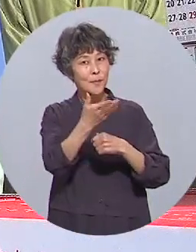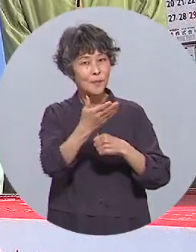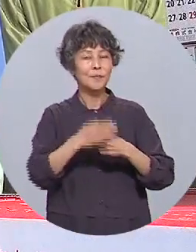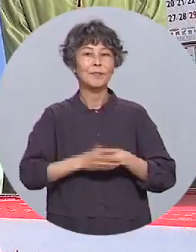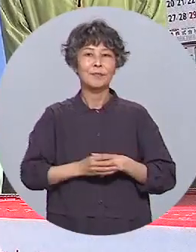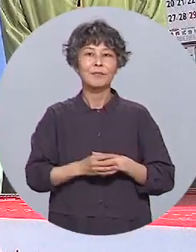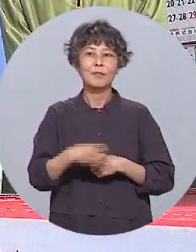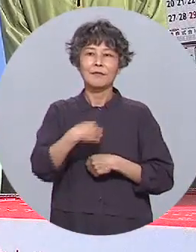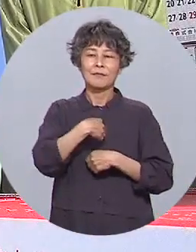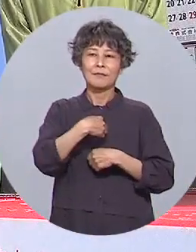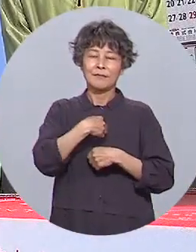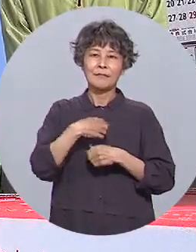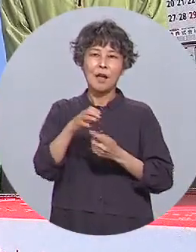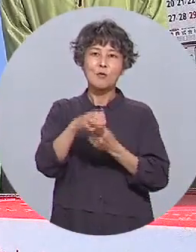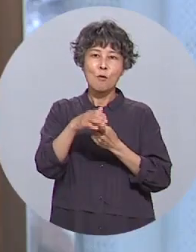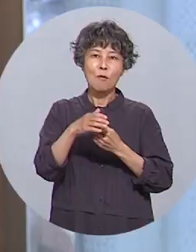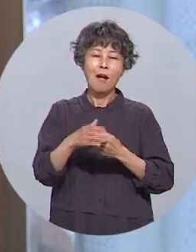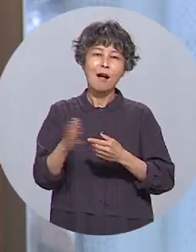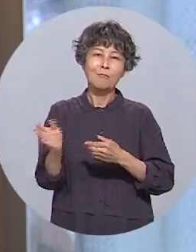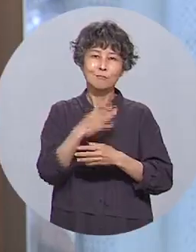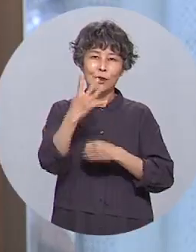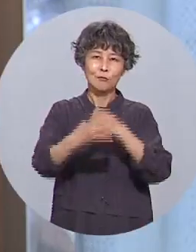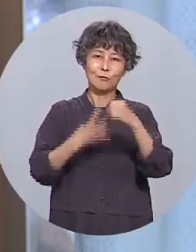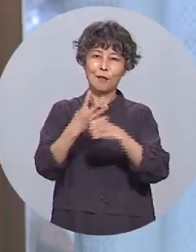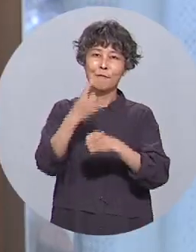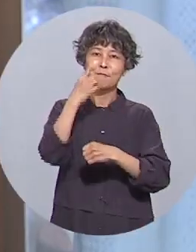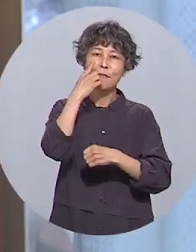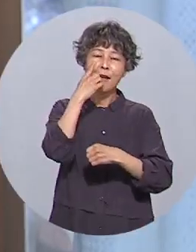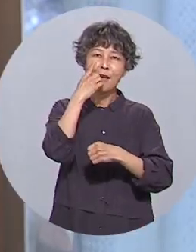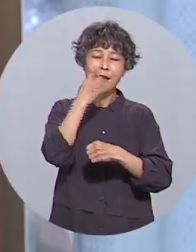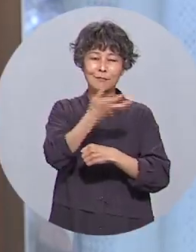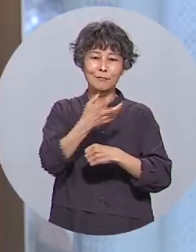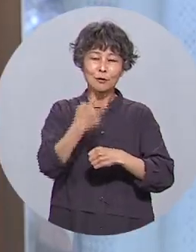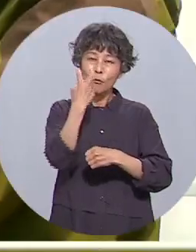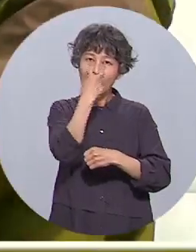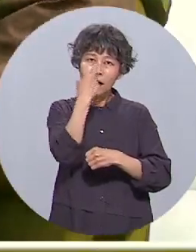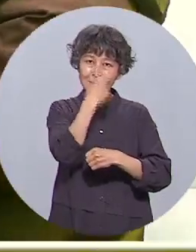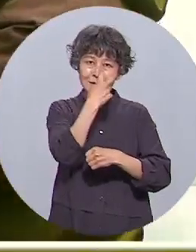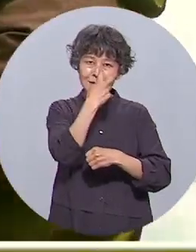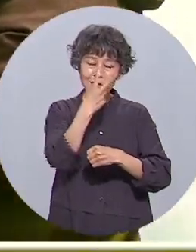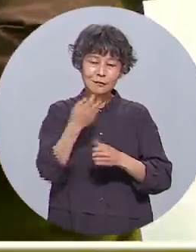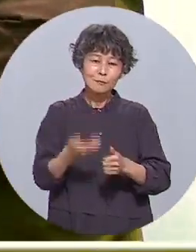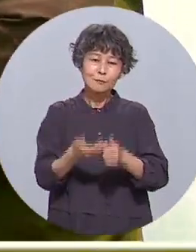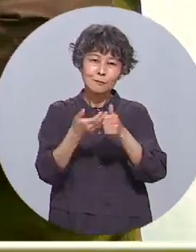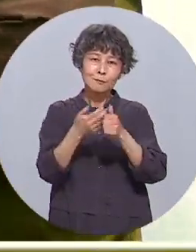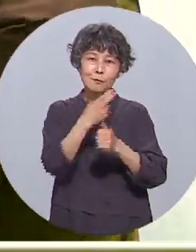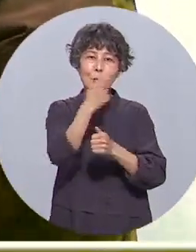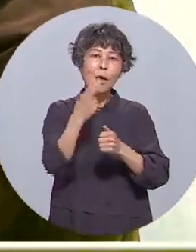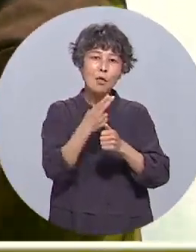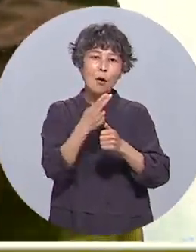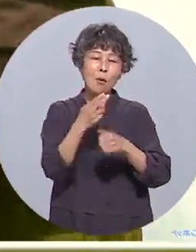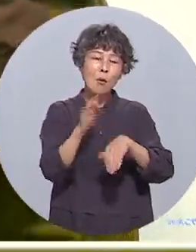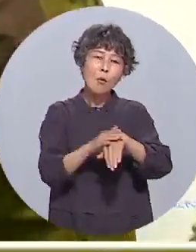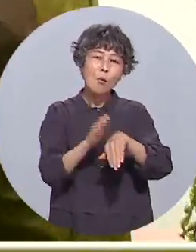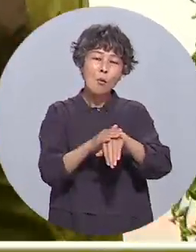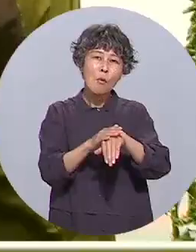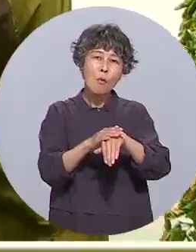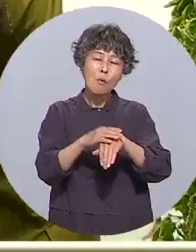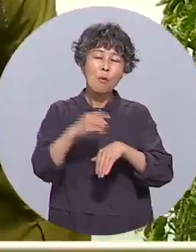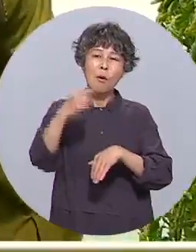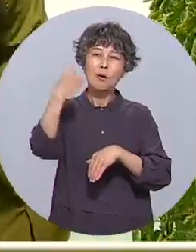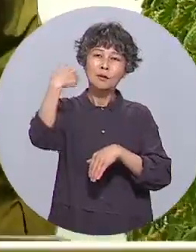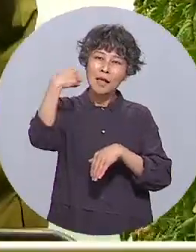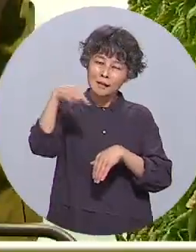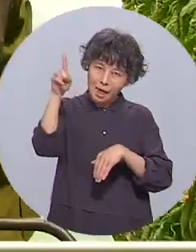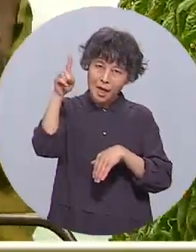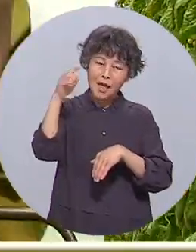か？ はい、私はまだあの農家になって4年目なんですね。水の管理ですとか、どうやってトマトを育ててたらいいか、師匠先輩